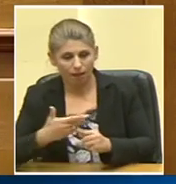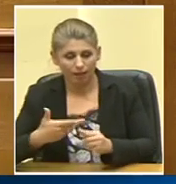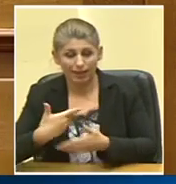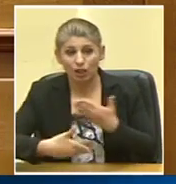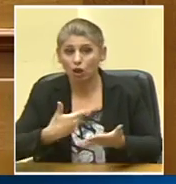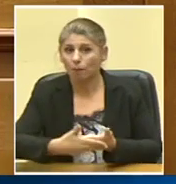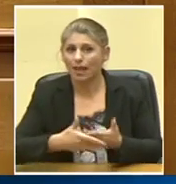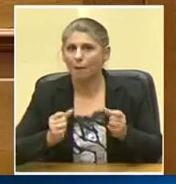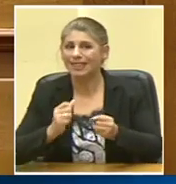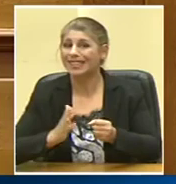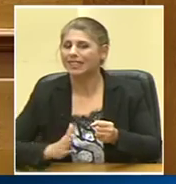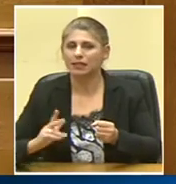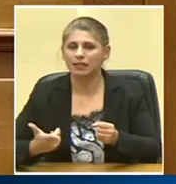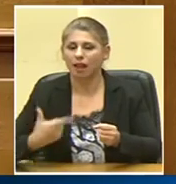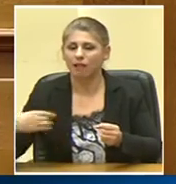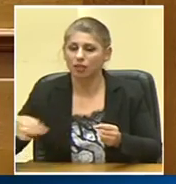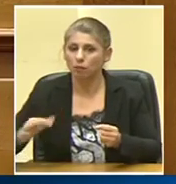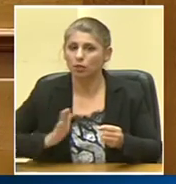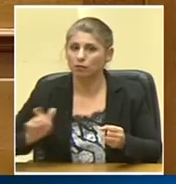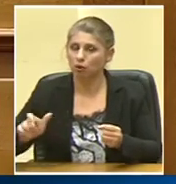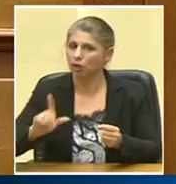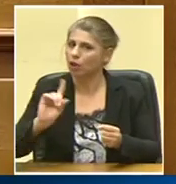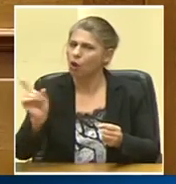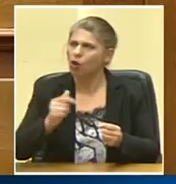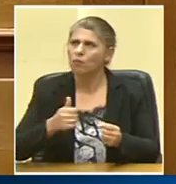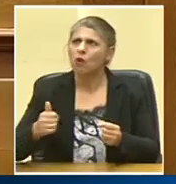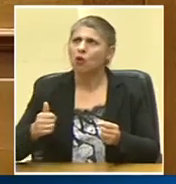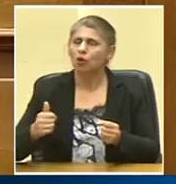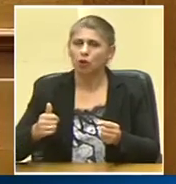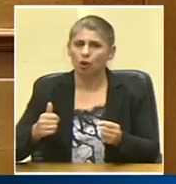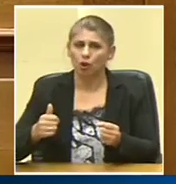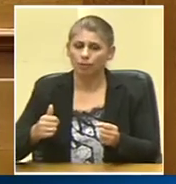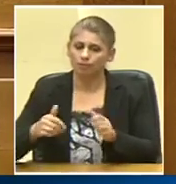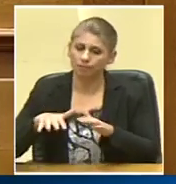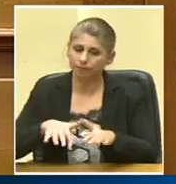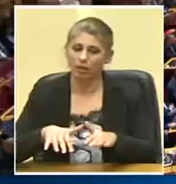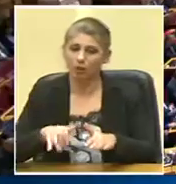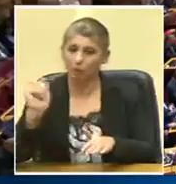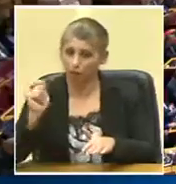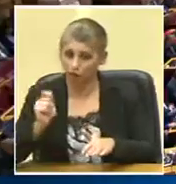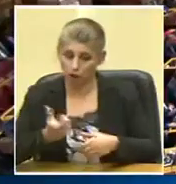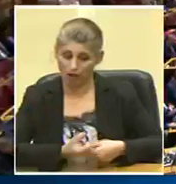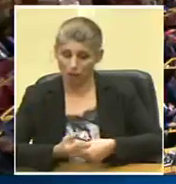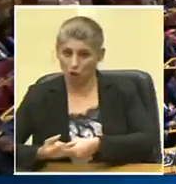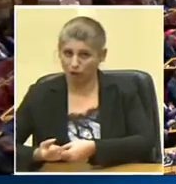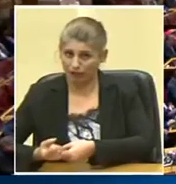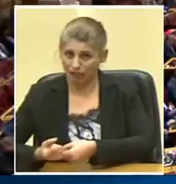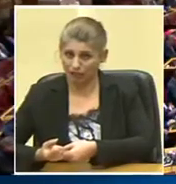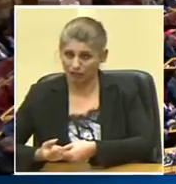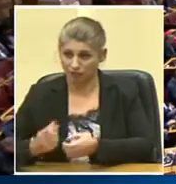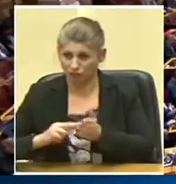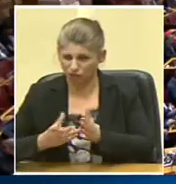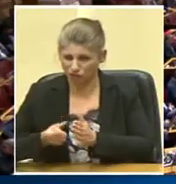ήταν η ευαισθητοποίηση των πολιτών, όχι μόνο εναντίον των πολιτικών της λιτότητας, αλλά και εναντίον